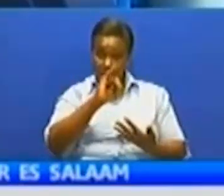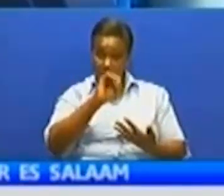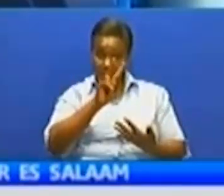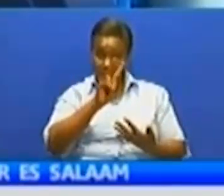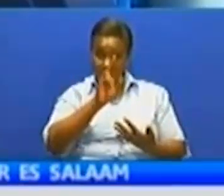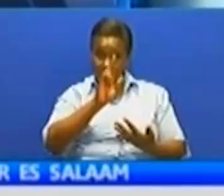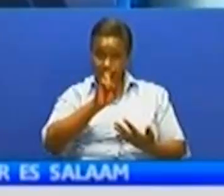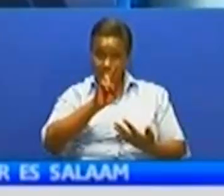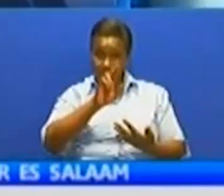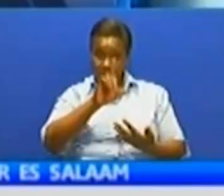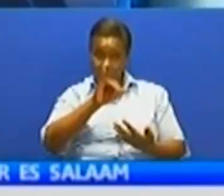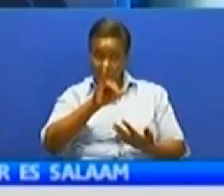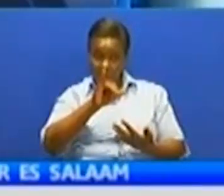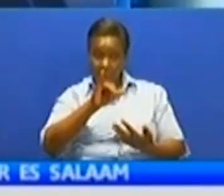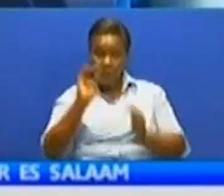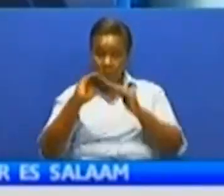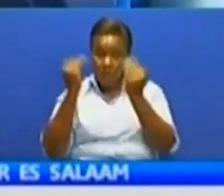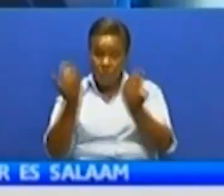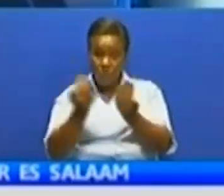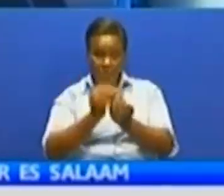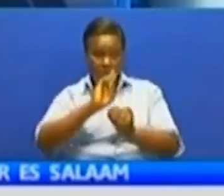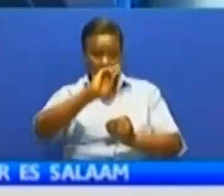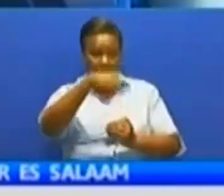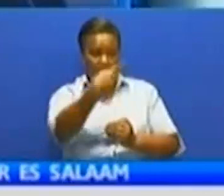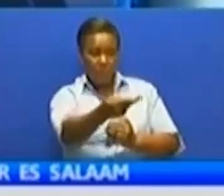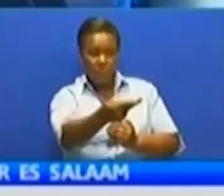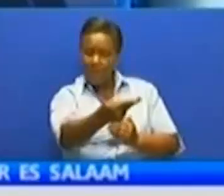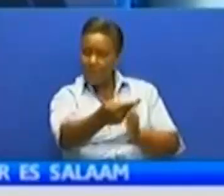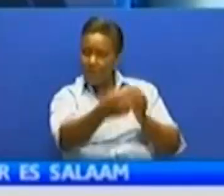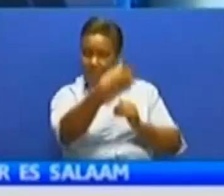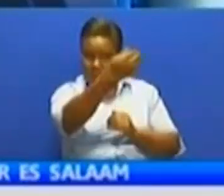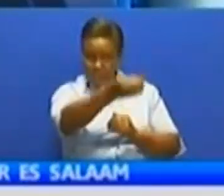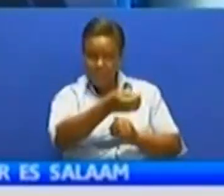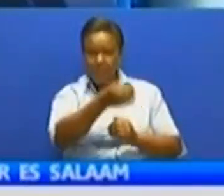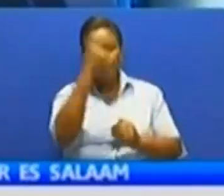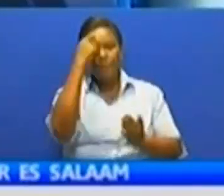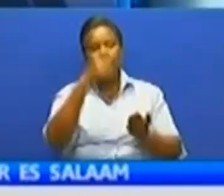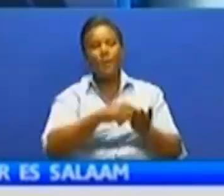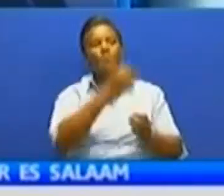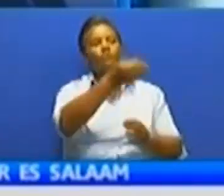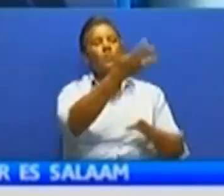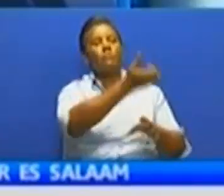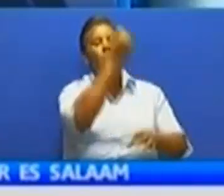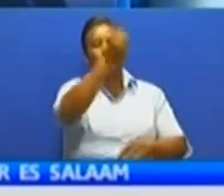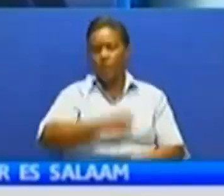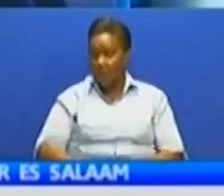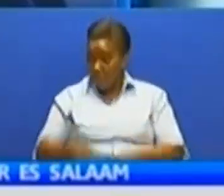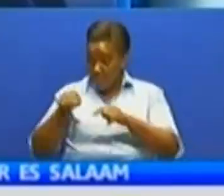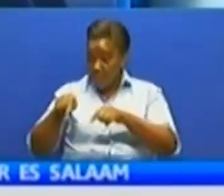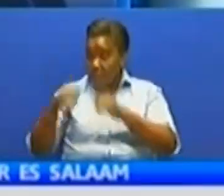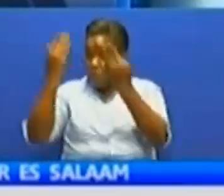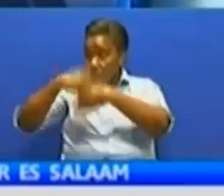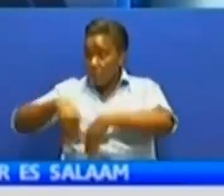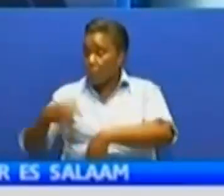tunaita kupatwa kwa mwezi. Na of course kuna kupatwa kwa jua pia, lakini leo tunazungumzia kupatwa kwa mwezi tu. Kwa mwezi,